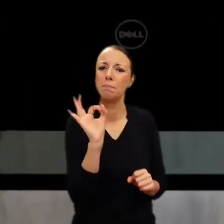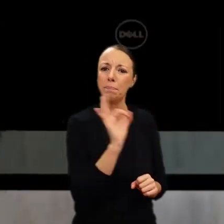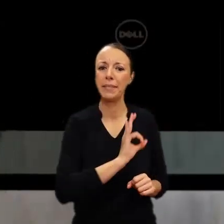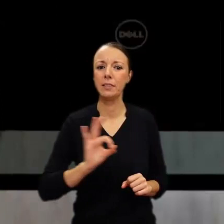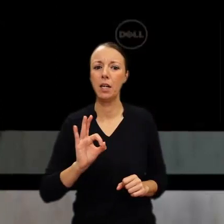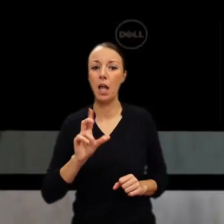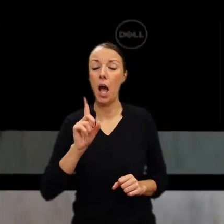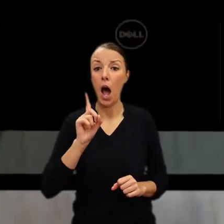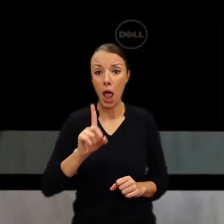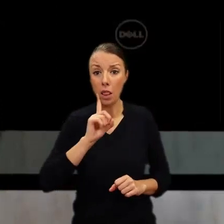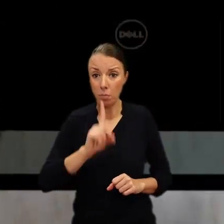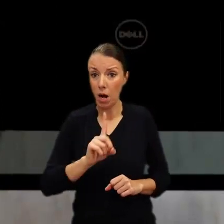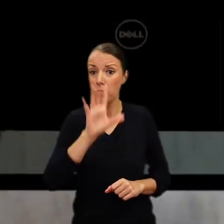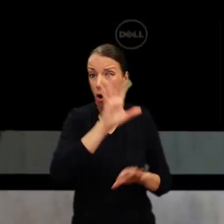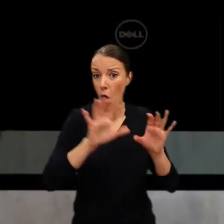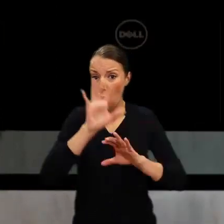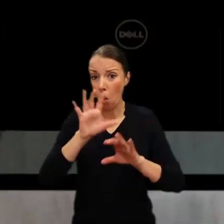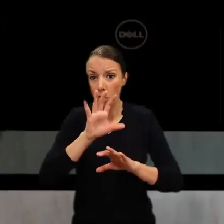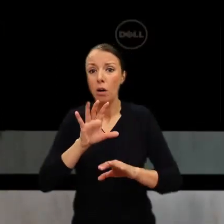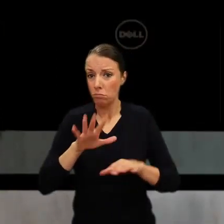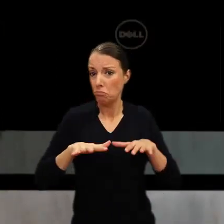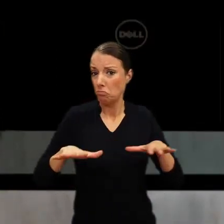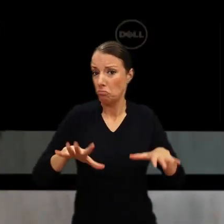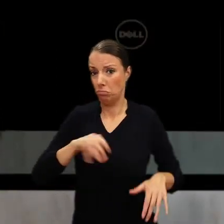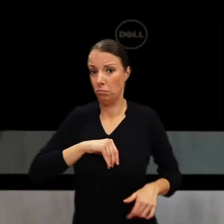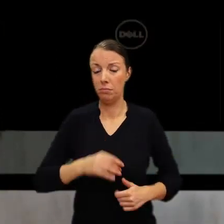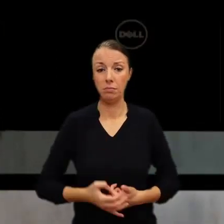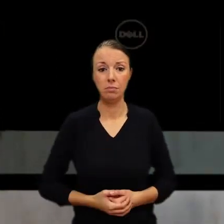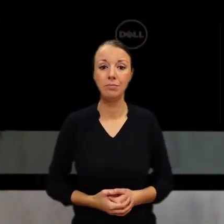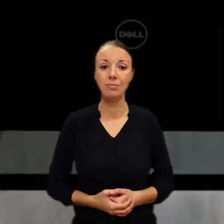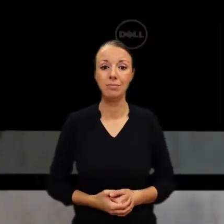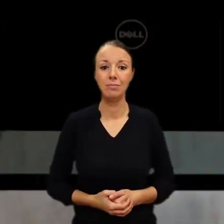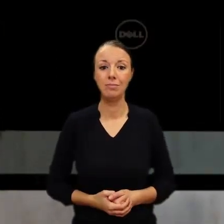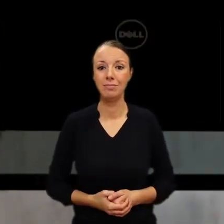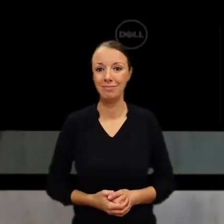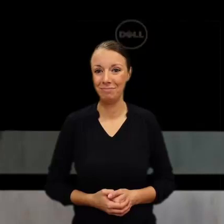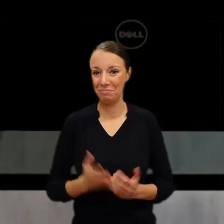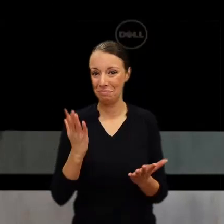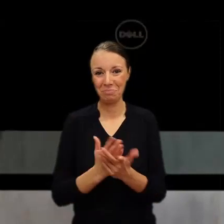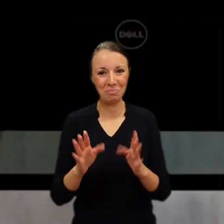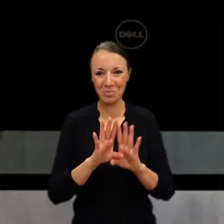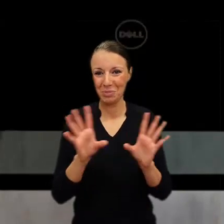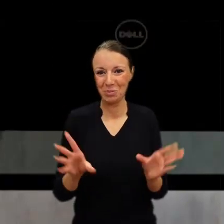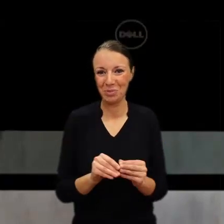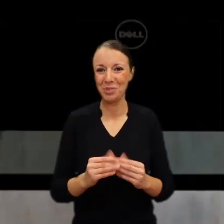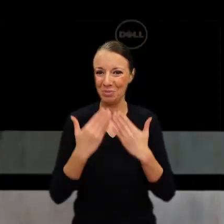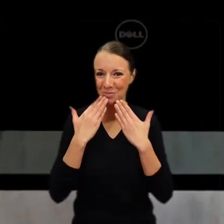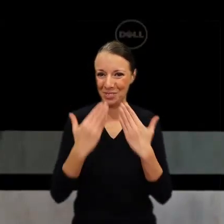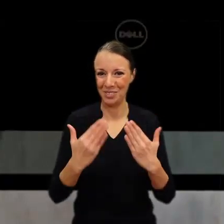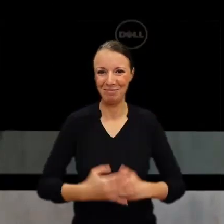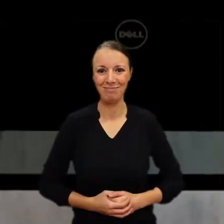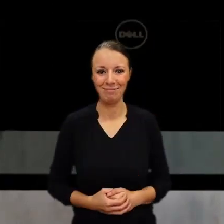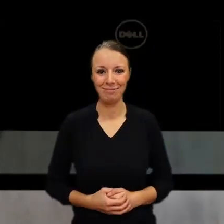pojechać i zobaczyć. Rzeczywiście to nabiera bardzo